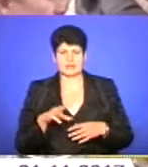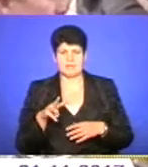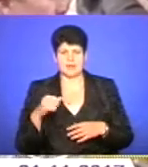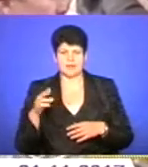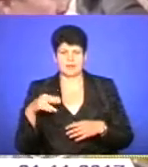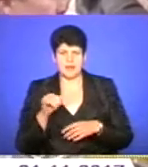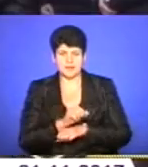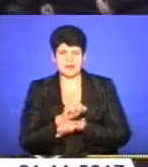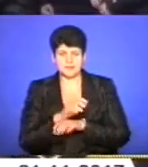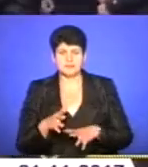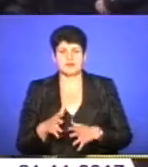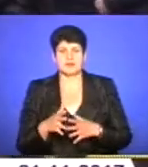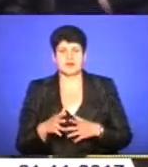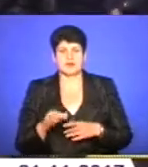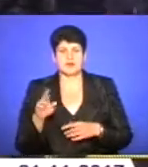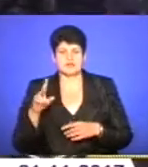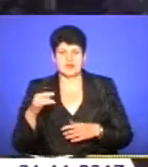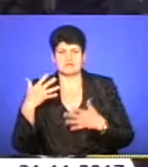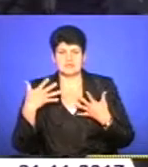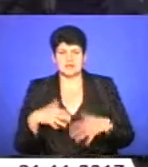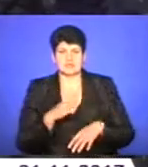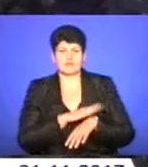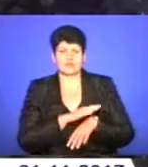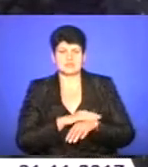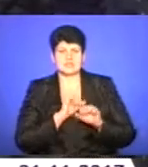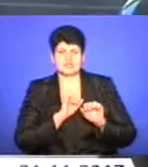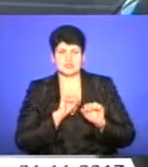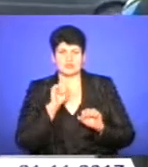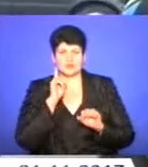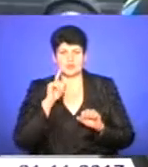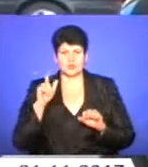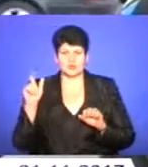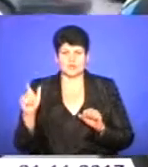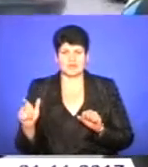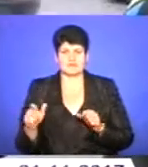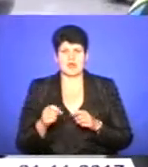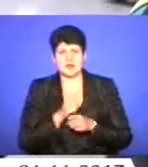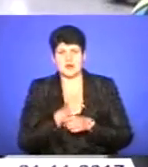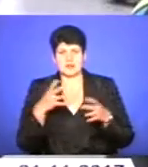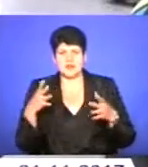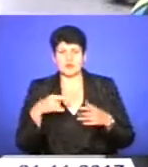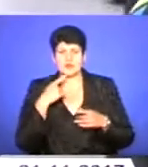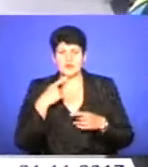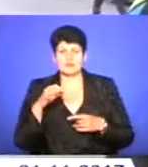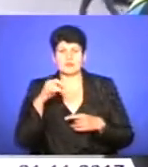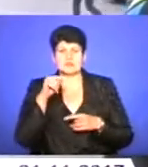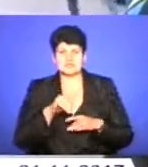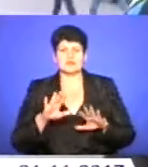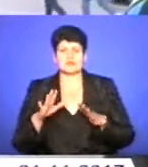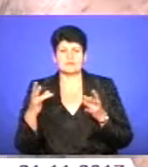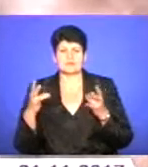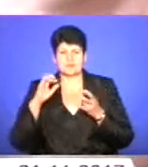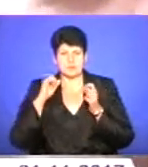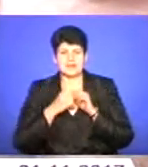під час Революції Гідності втратив руку, захищаючи молодих людей від світлошумової гранати. Чоловік каже, про такі події потрібно